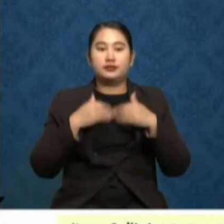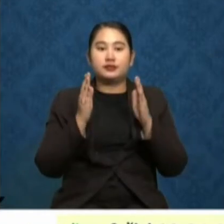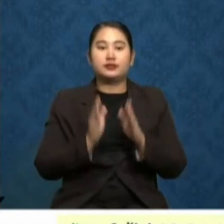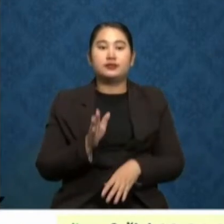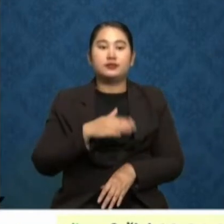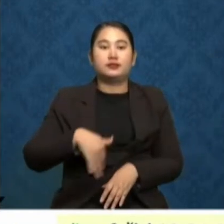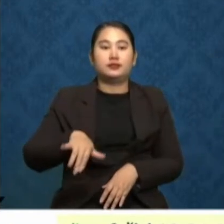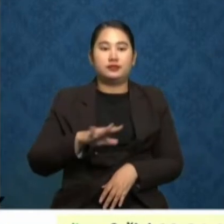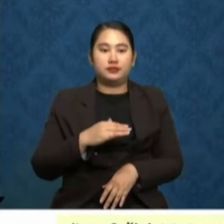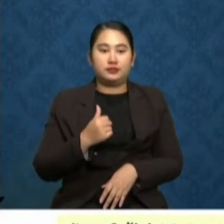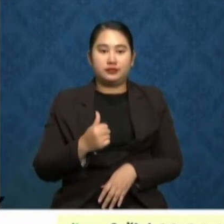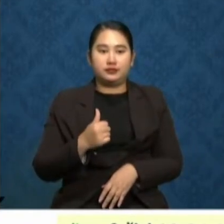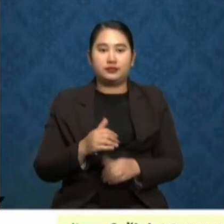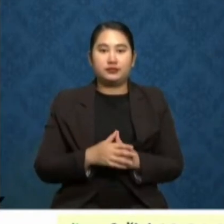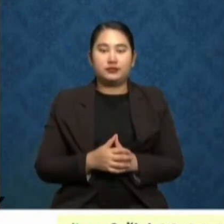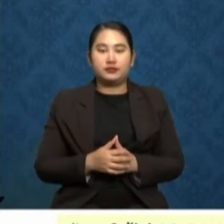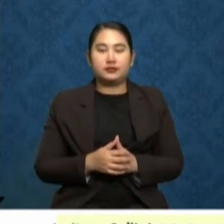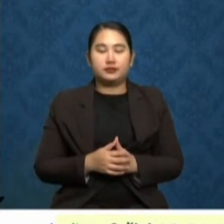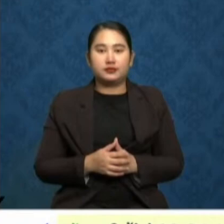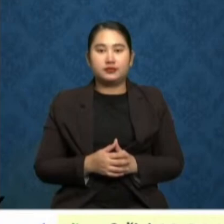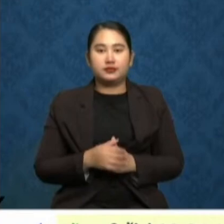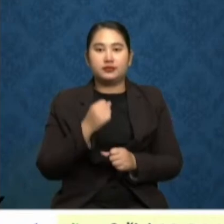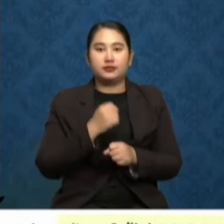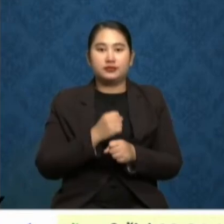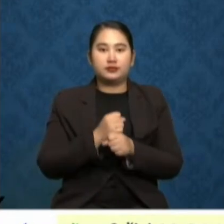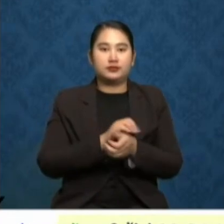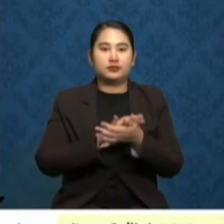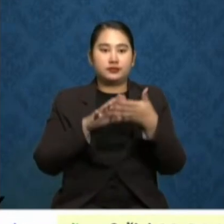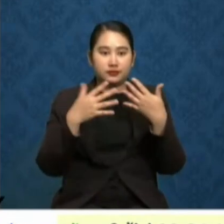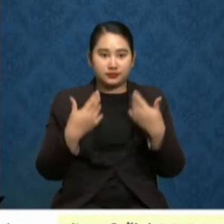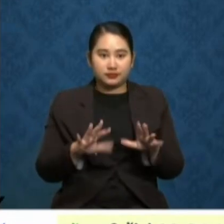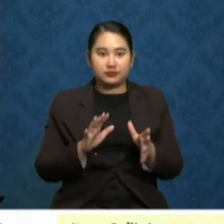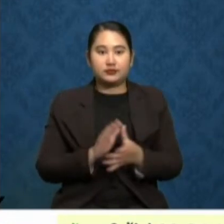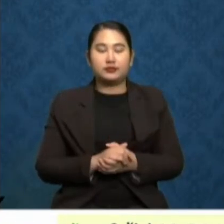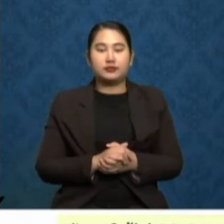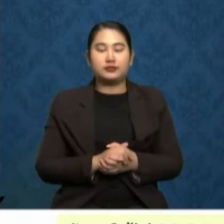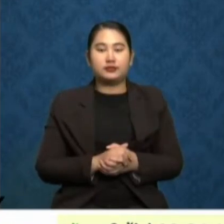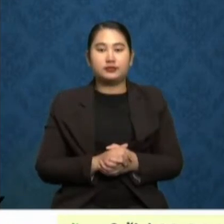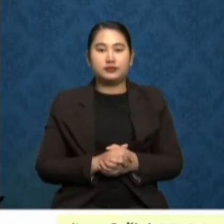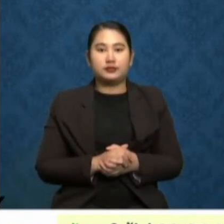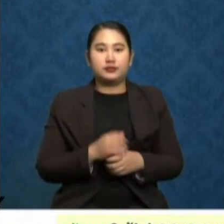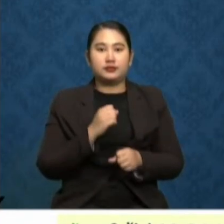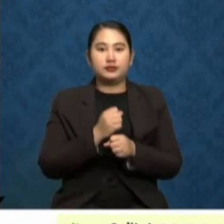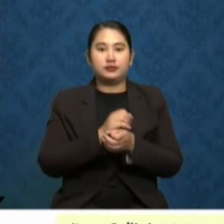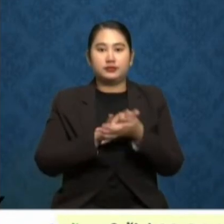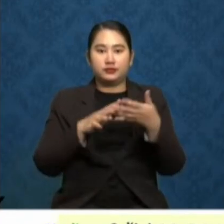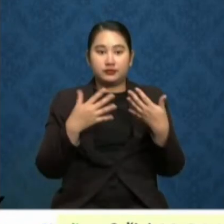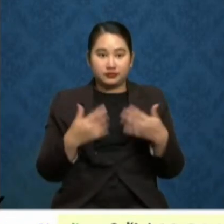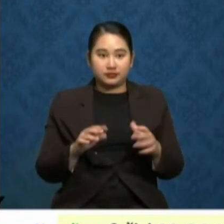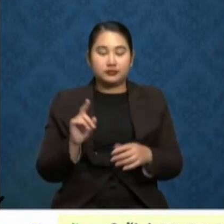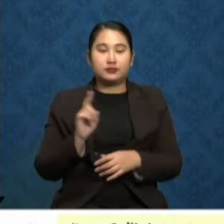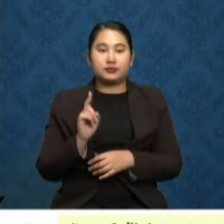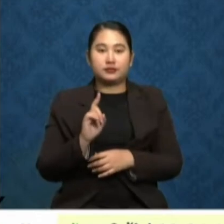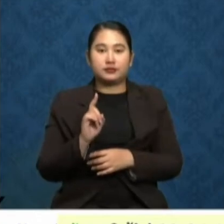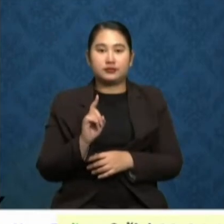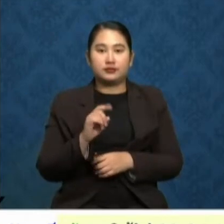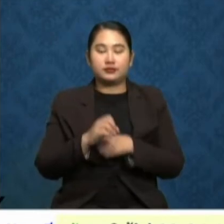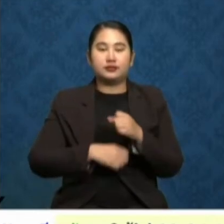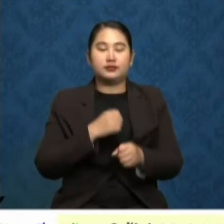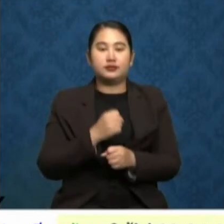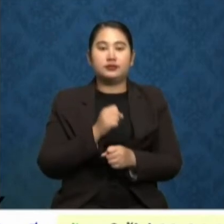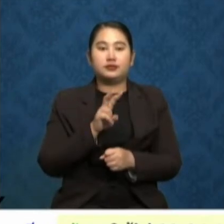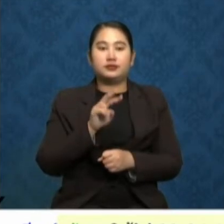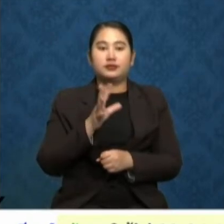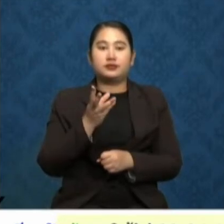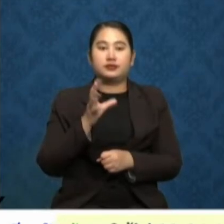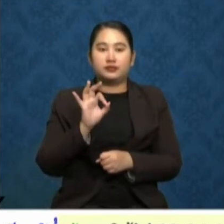พน้มจัยชนโดยจะดำนัการให้ระเศษนะครับโดยจะดำนการให้ระเศษฐในปี 2,